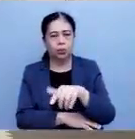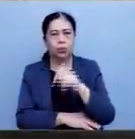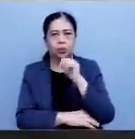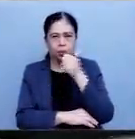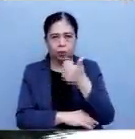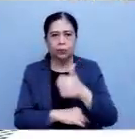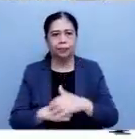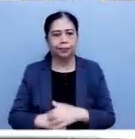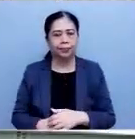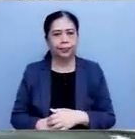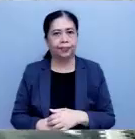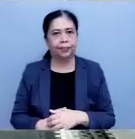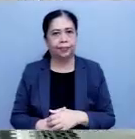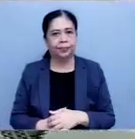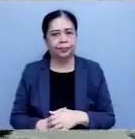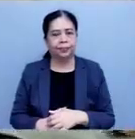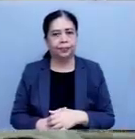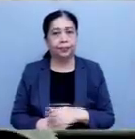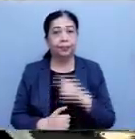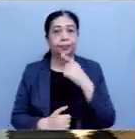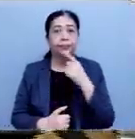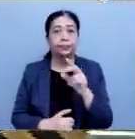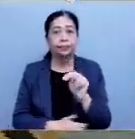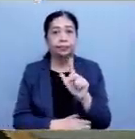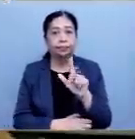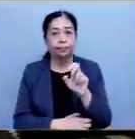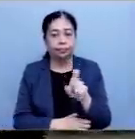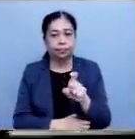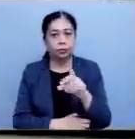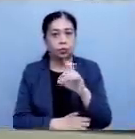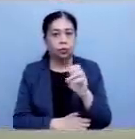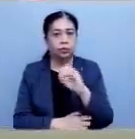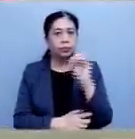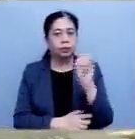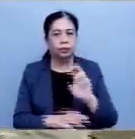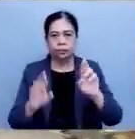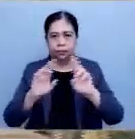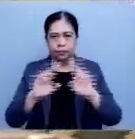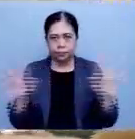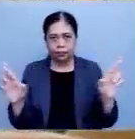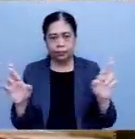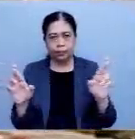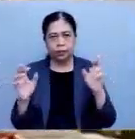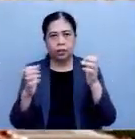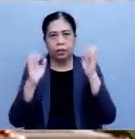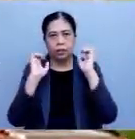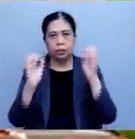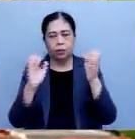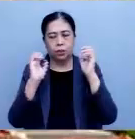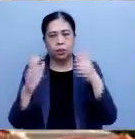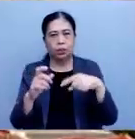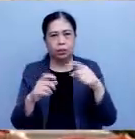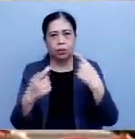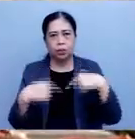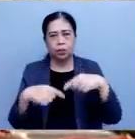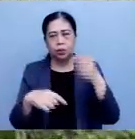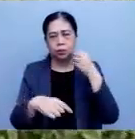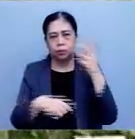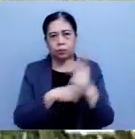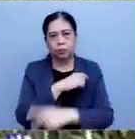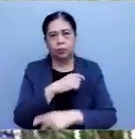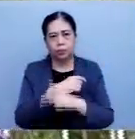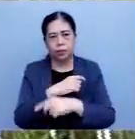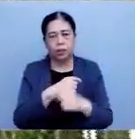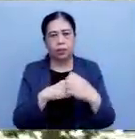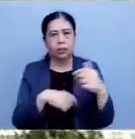bukas po. Ayon sa NLEX, 100% ready ng expressway sa mga pauwi ng probinsya at mga motorista